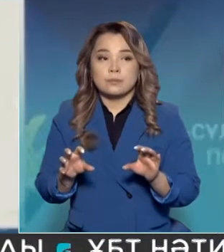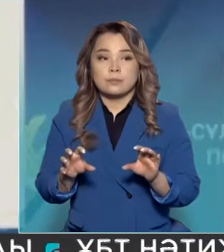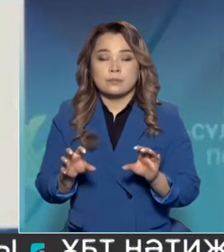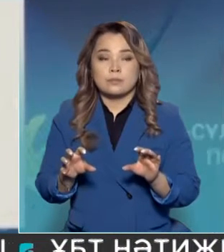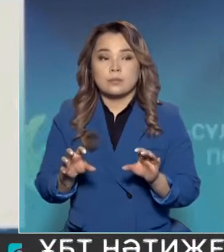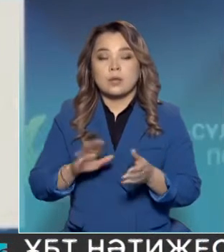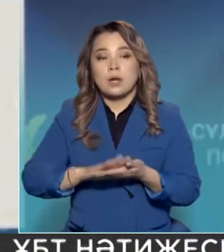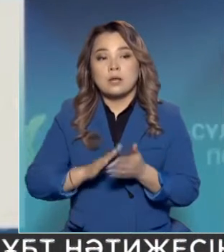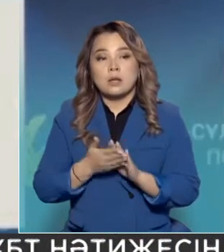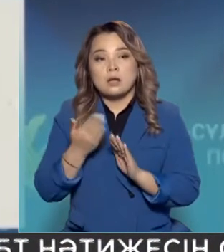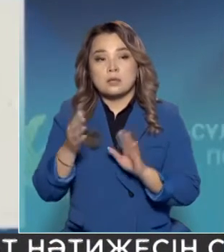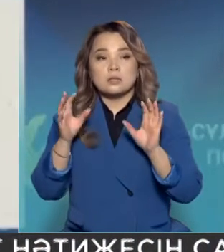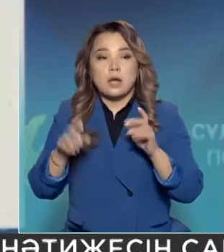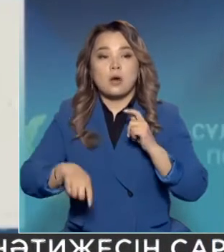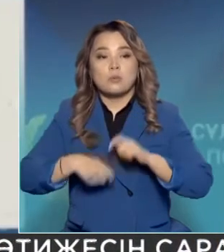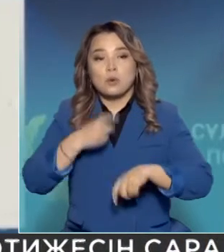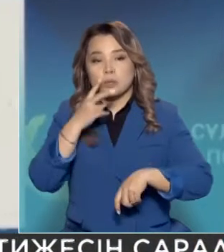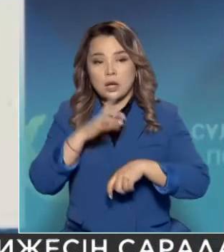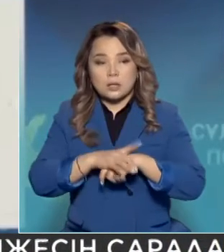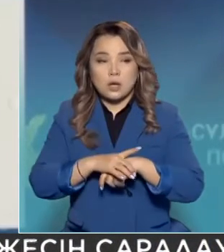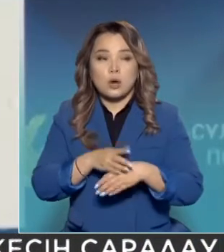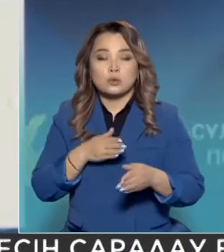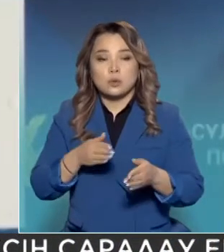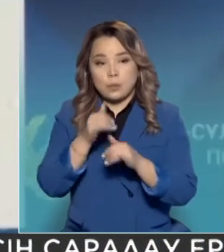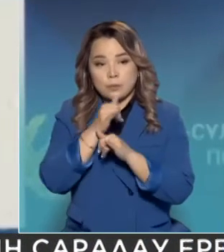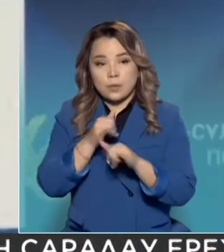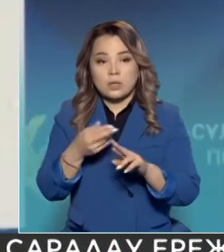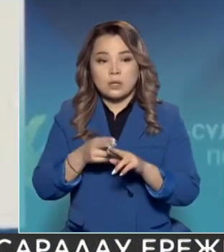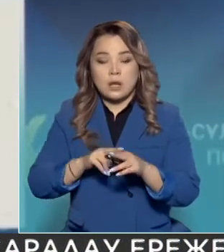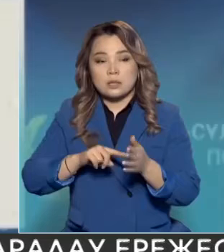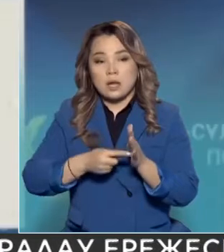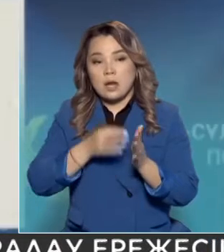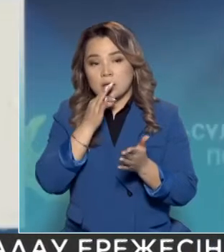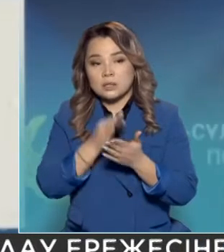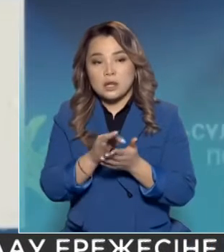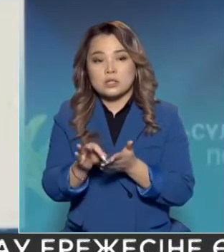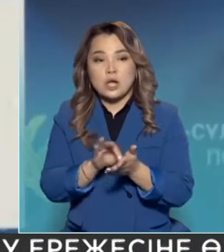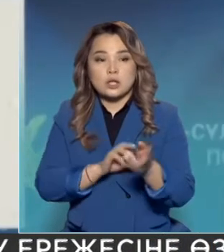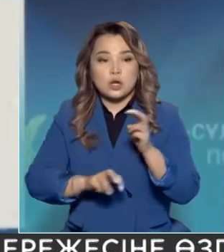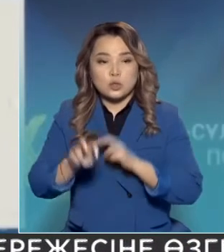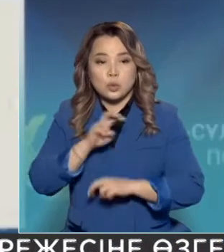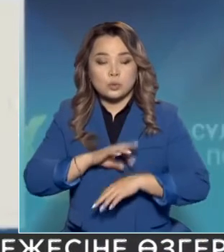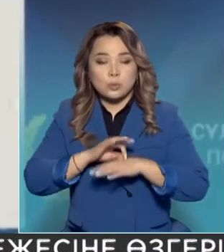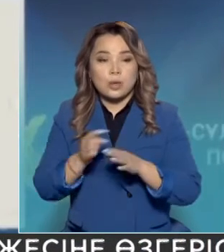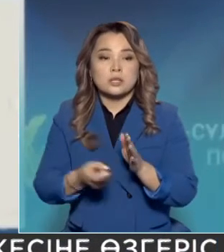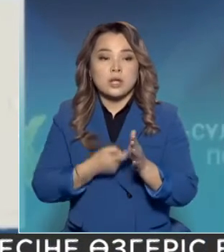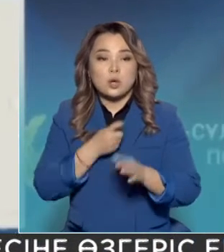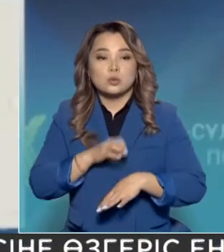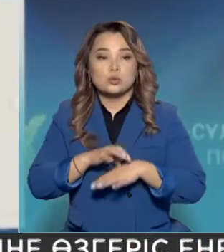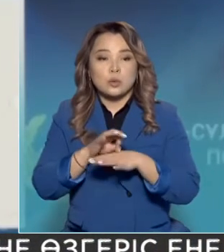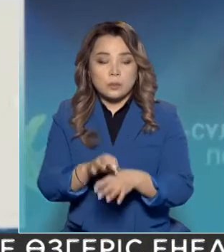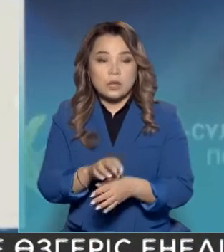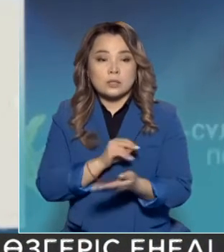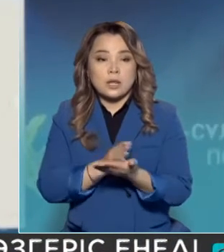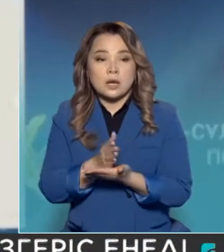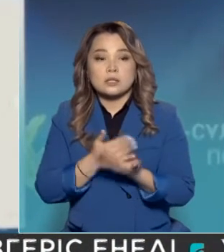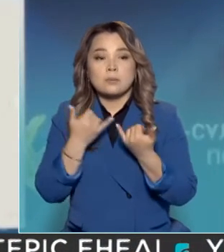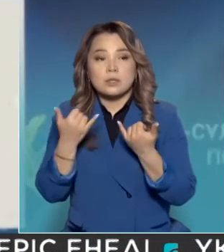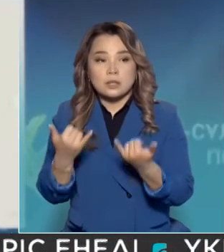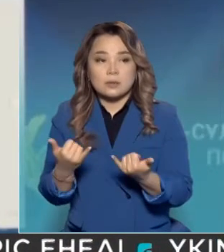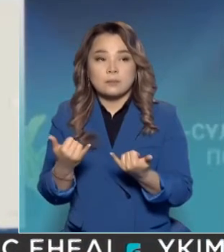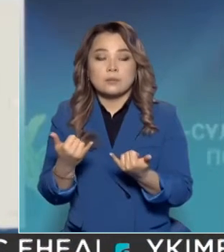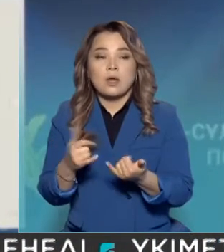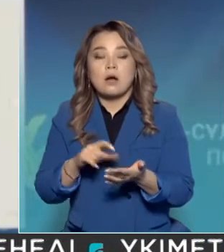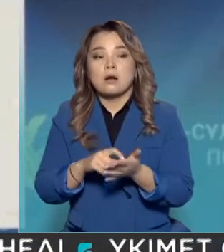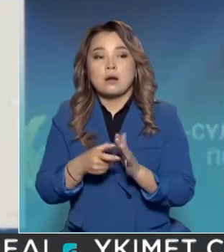мен заңдылықтың бұзылуына жол бермеу мақсатында жедел іздестіру және тергеу жұмысы